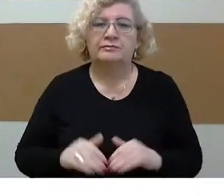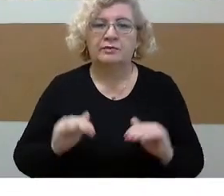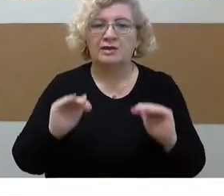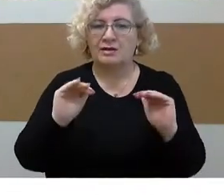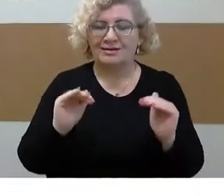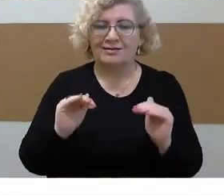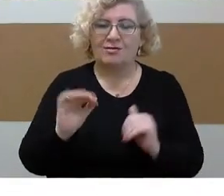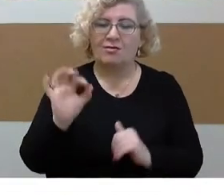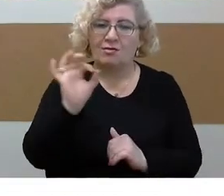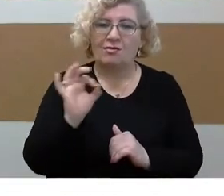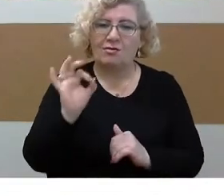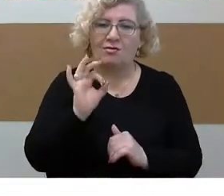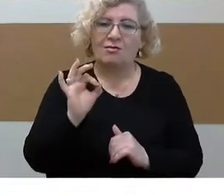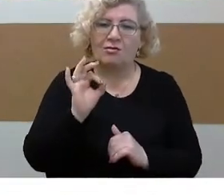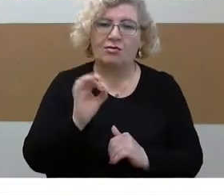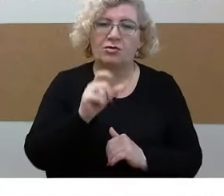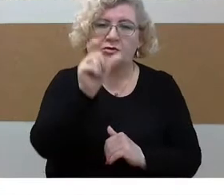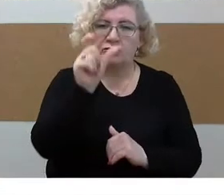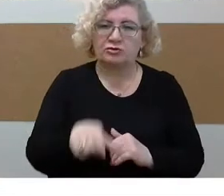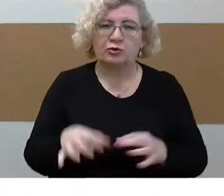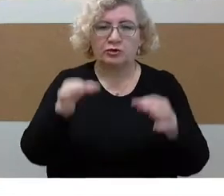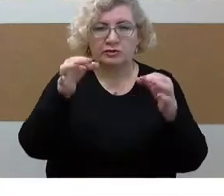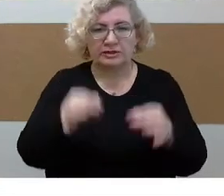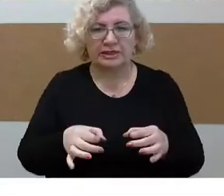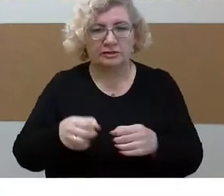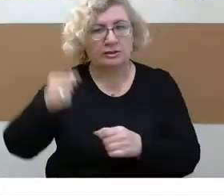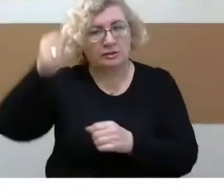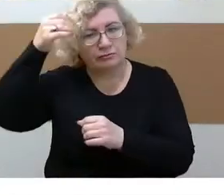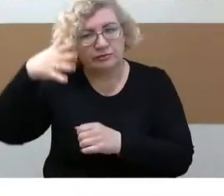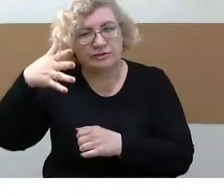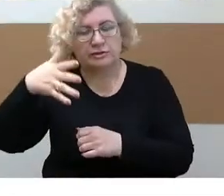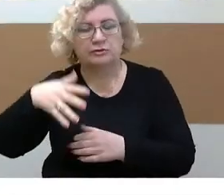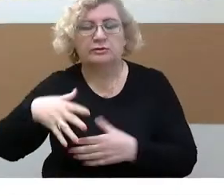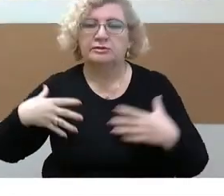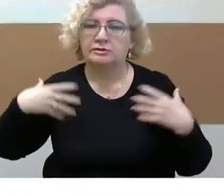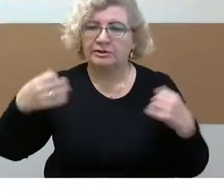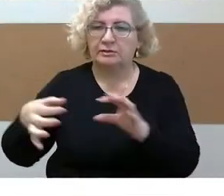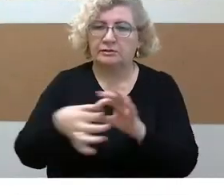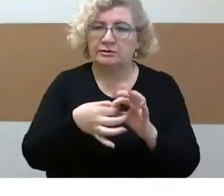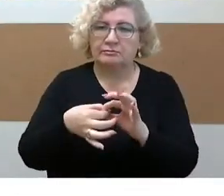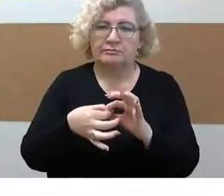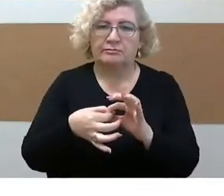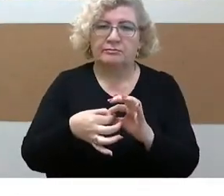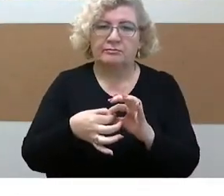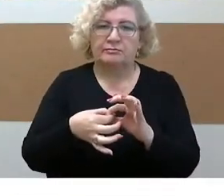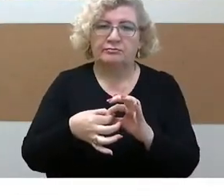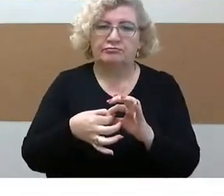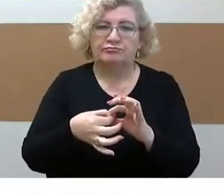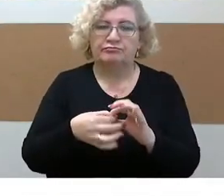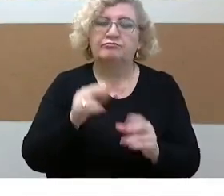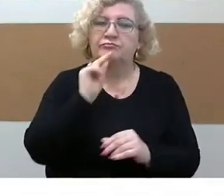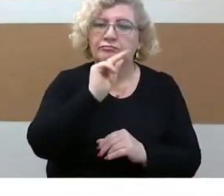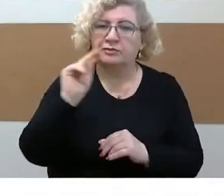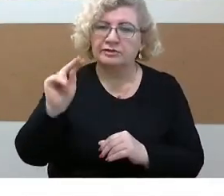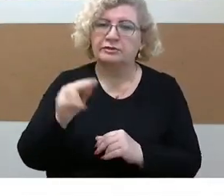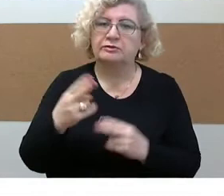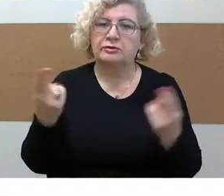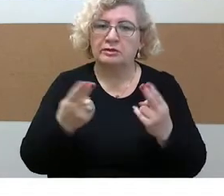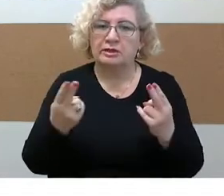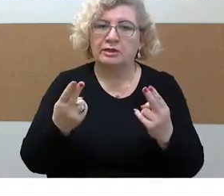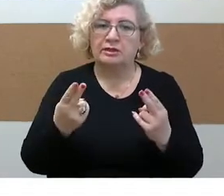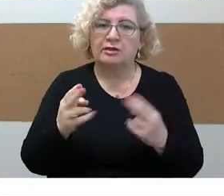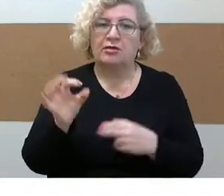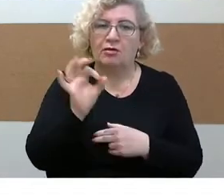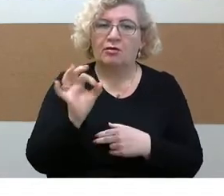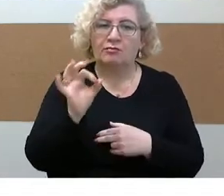apie žmogaus teisės ir psichikos sveikatą, niekaip negalima apsieiti be dalies, kuri